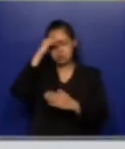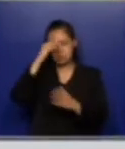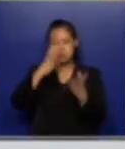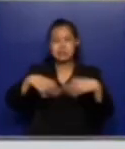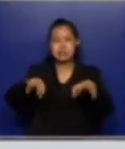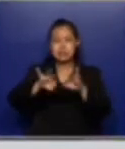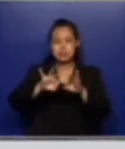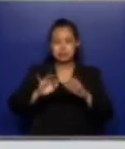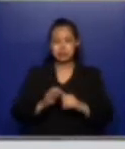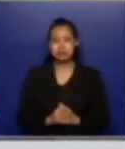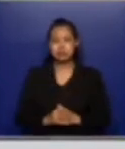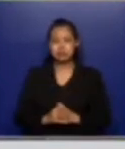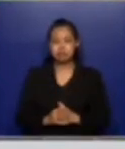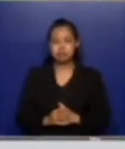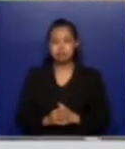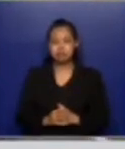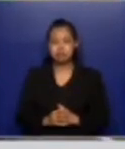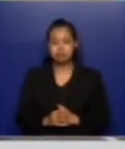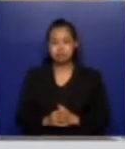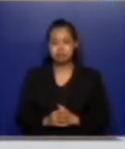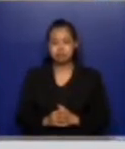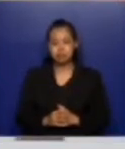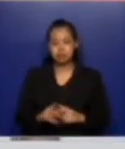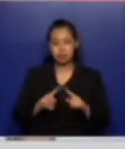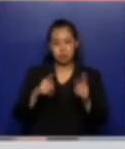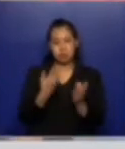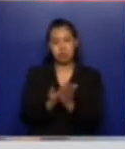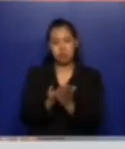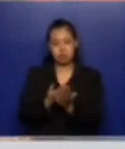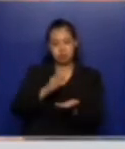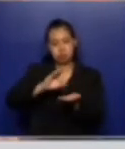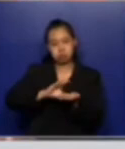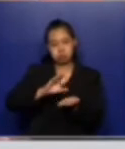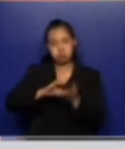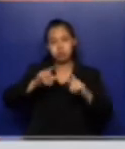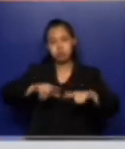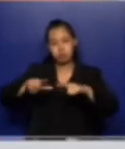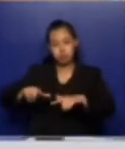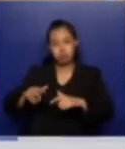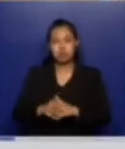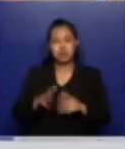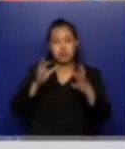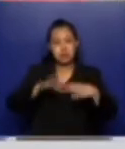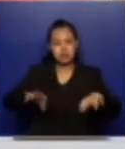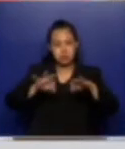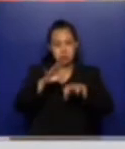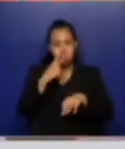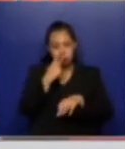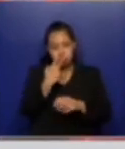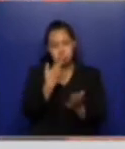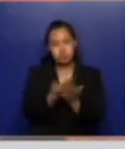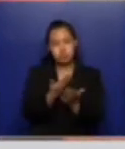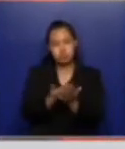ป็นอย่างยิ่งแต่งบประมาณปีนี้กลับลดลงแต่ท่านไปให้ความสำคัญกับงบกลางครับ